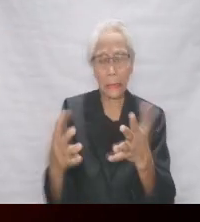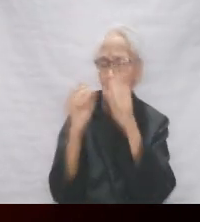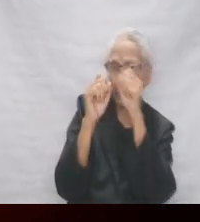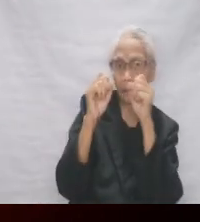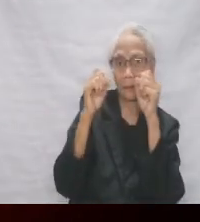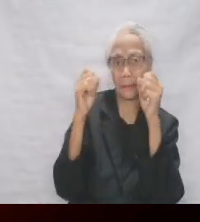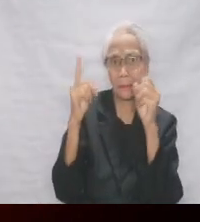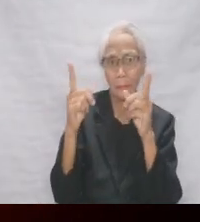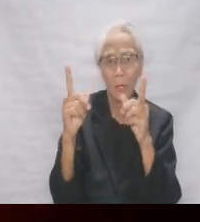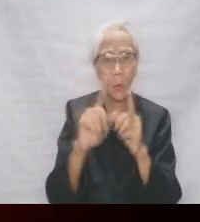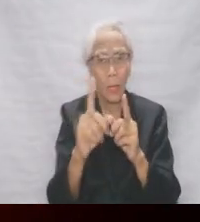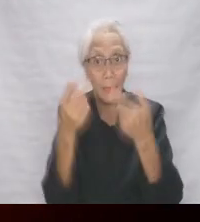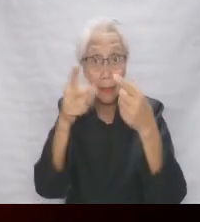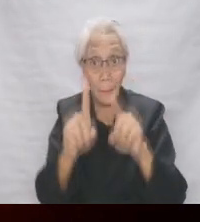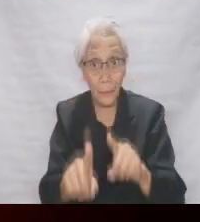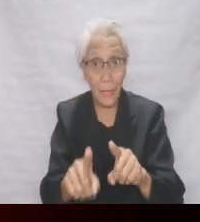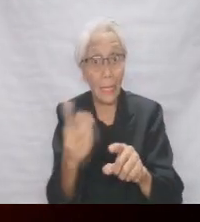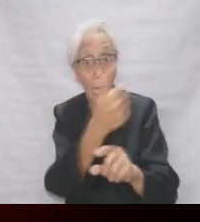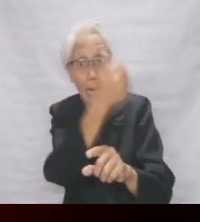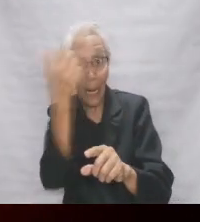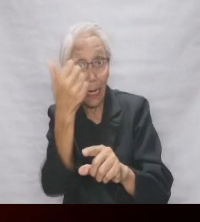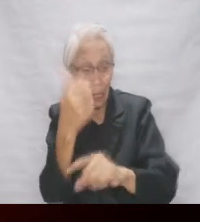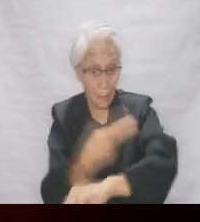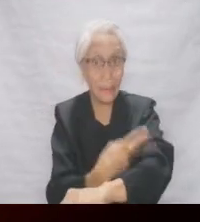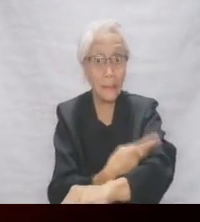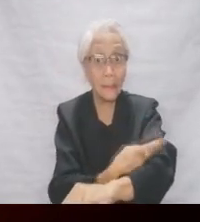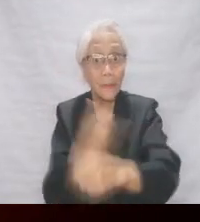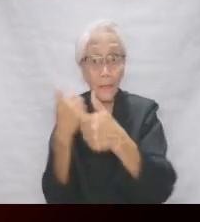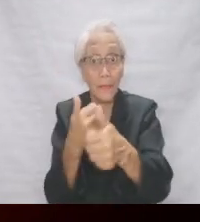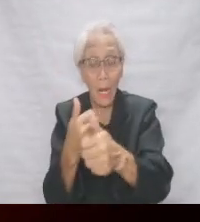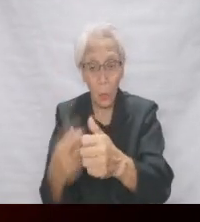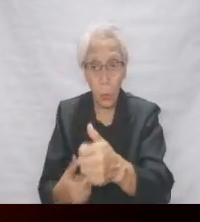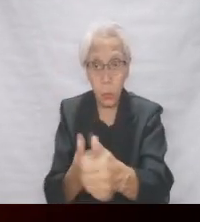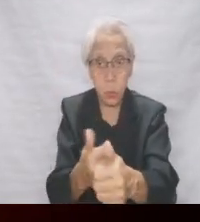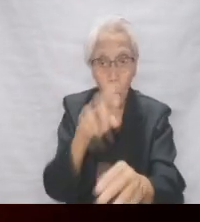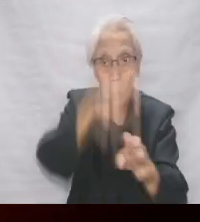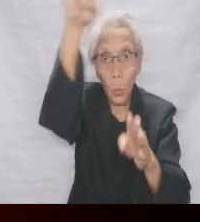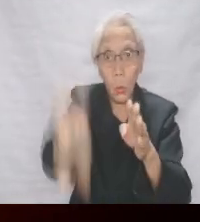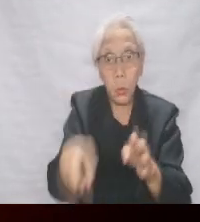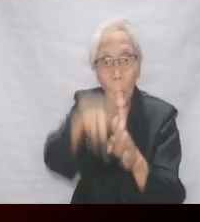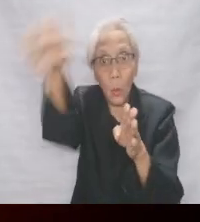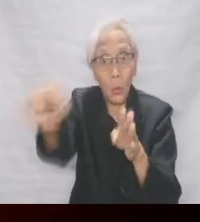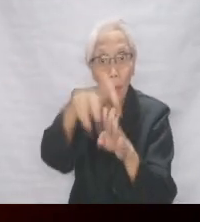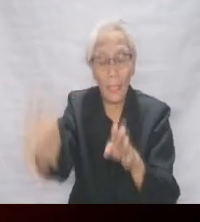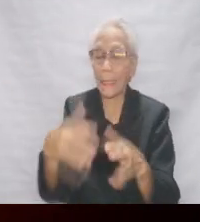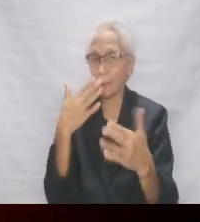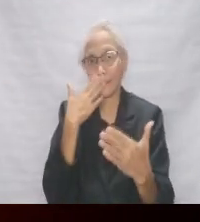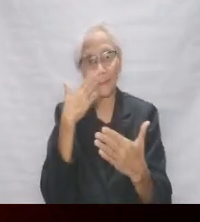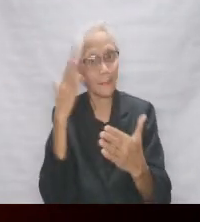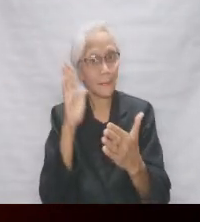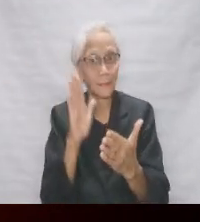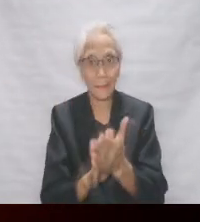walang ano-ano ay sumunod sa pagtalon sa bangin ang iba pa nilang mga tupa. Pambihira. Masamang balita